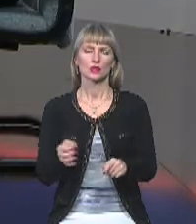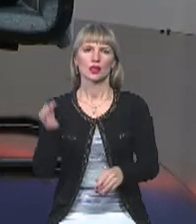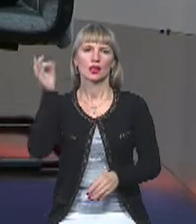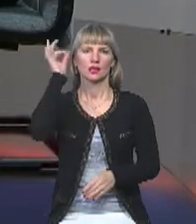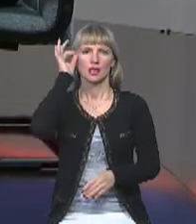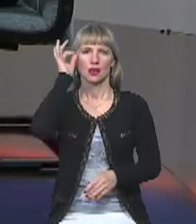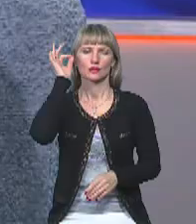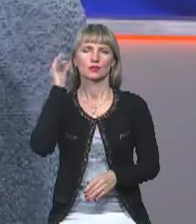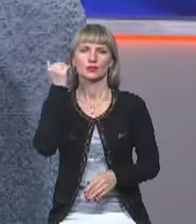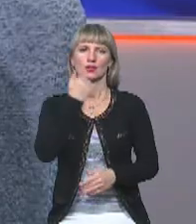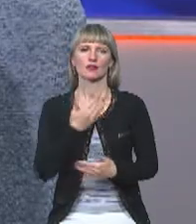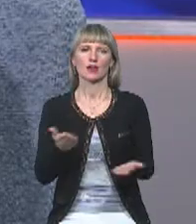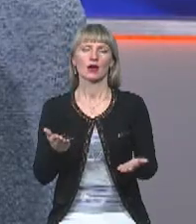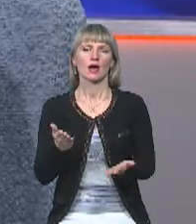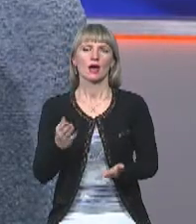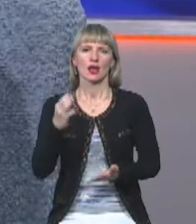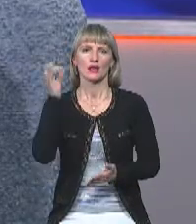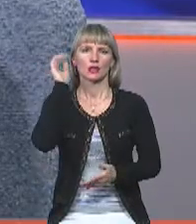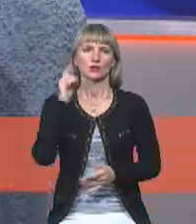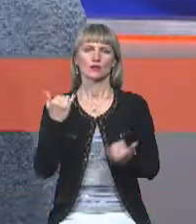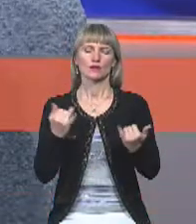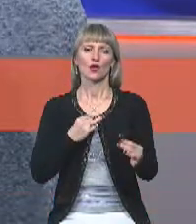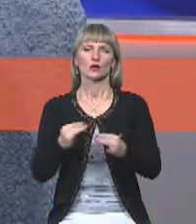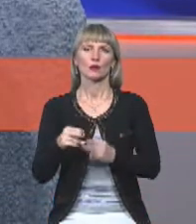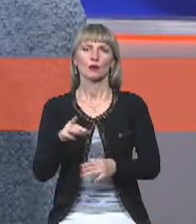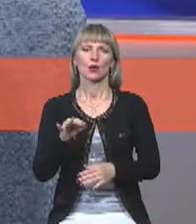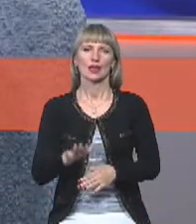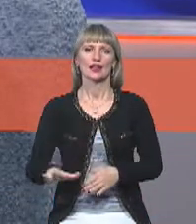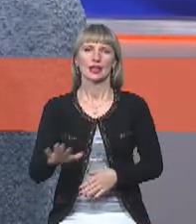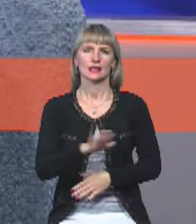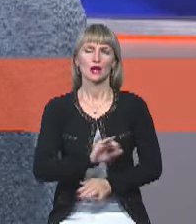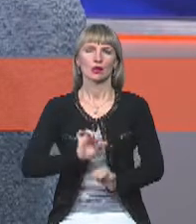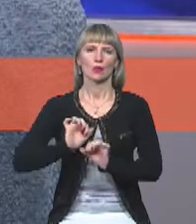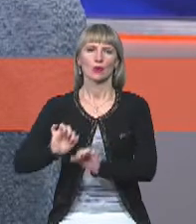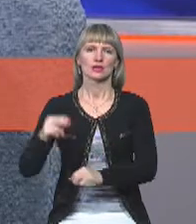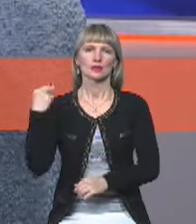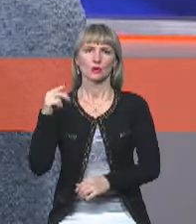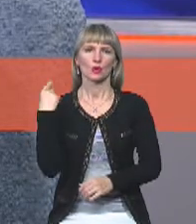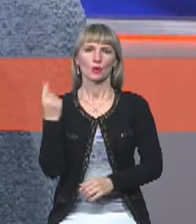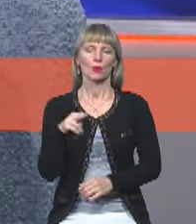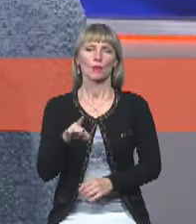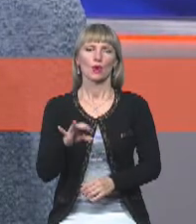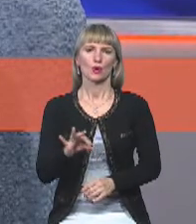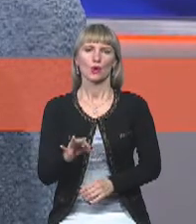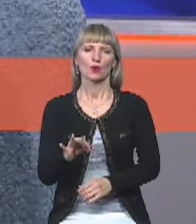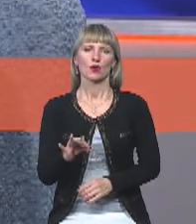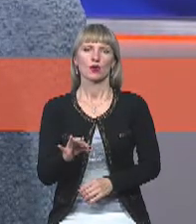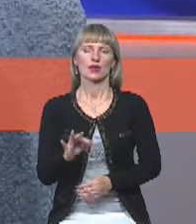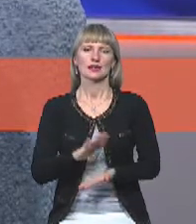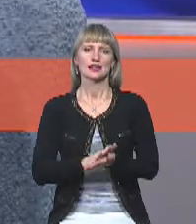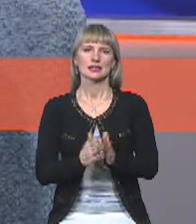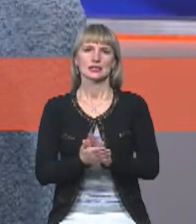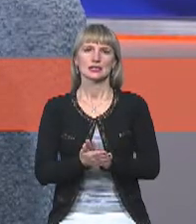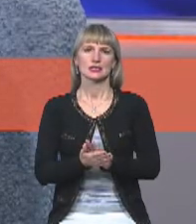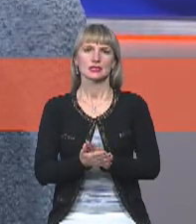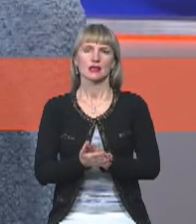Нагадую нашим глядачам, що сьогодні ми розмовляли про територіальну оборону Запорізької області, про її стан та хто